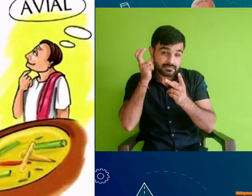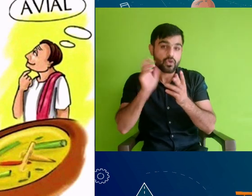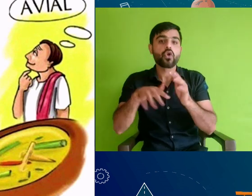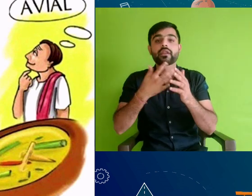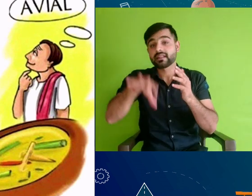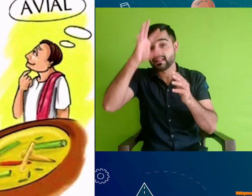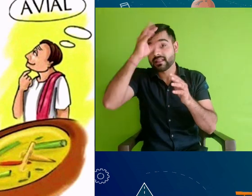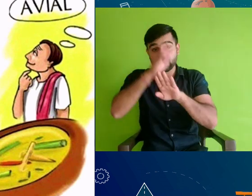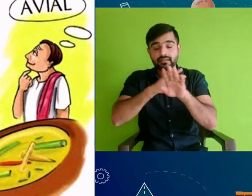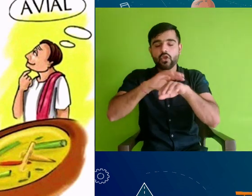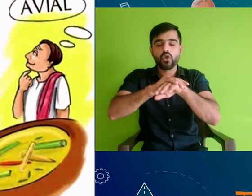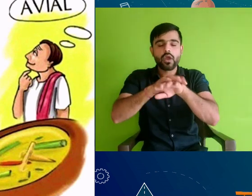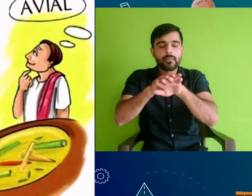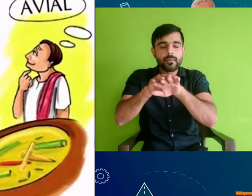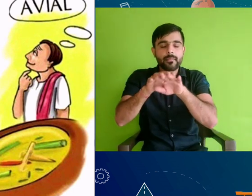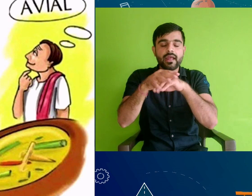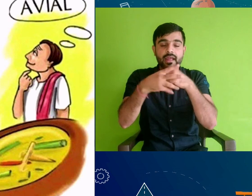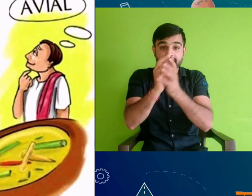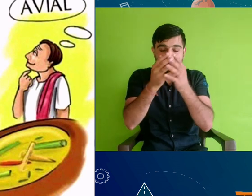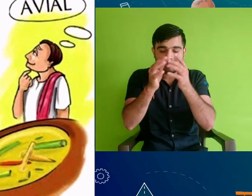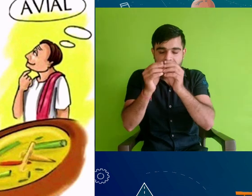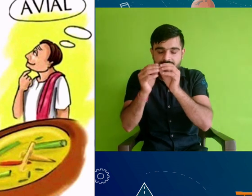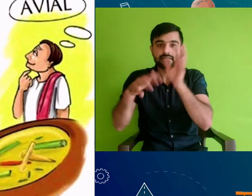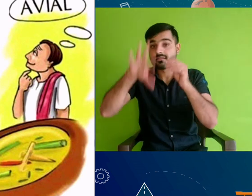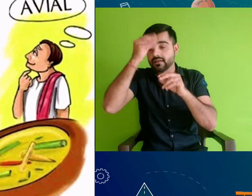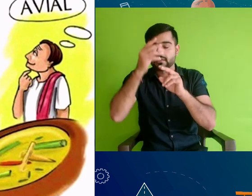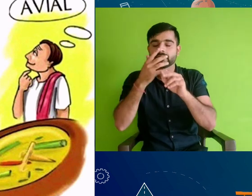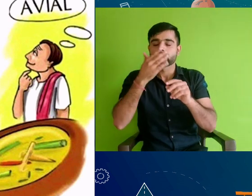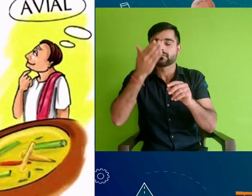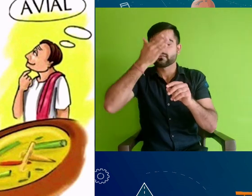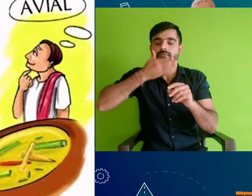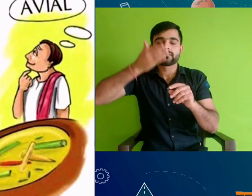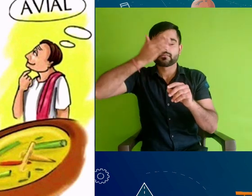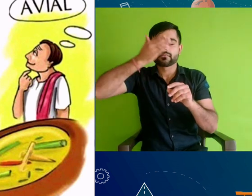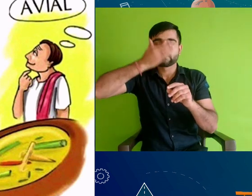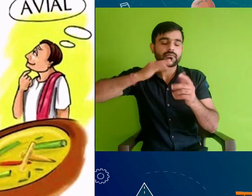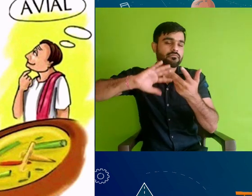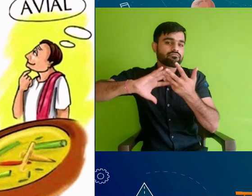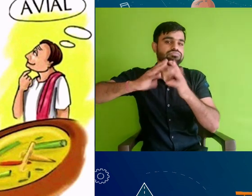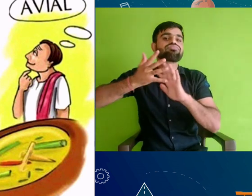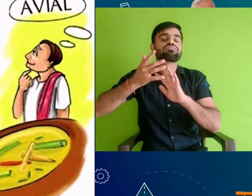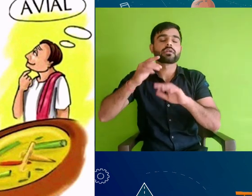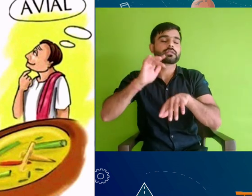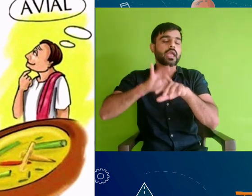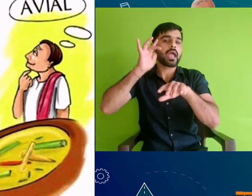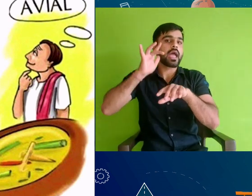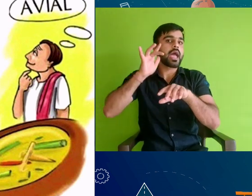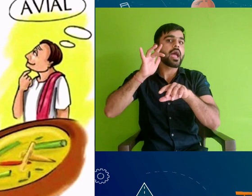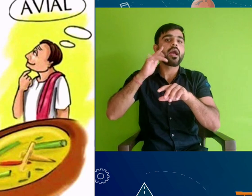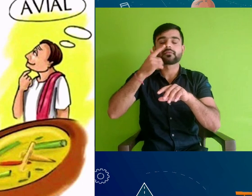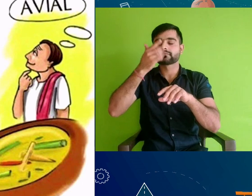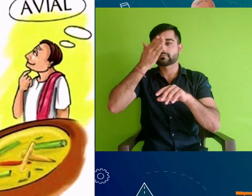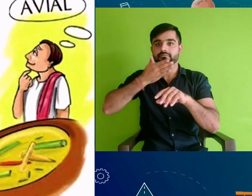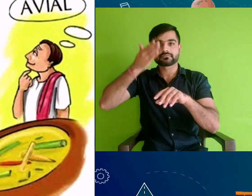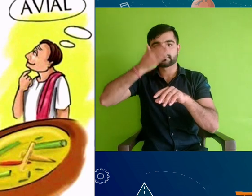tactile learner. Smell is one of the factor. It's one of our sensory organ which attracts